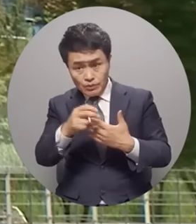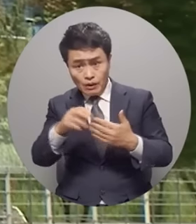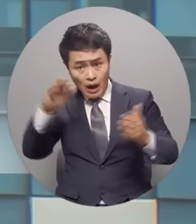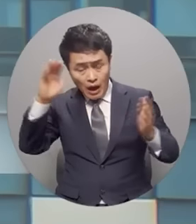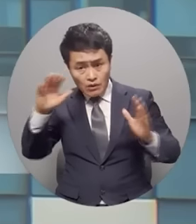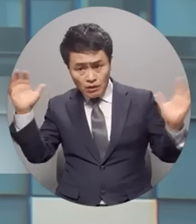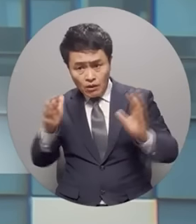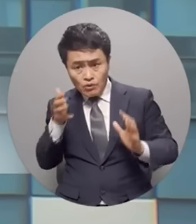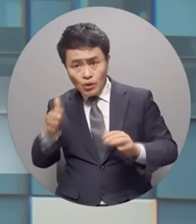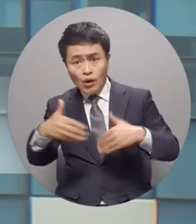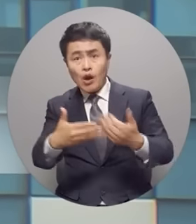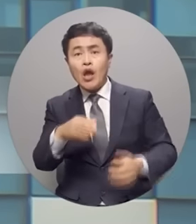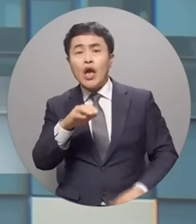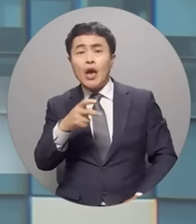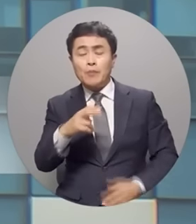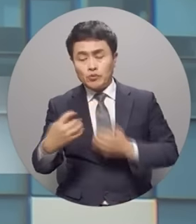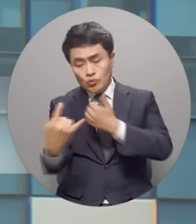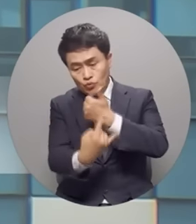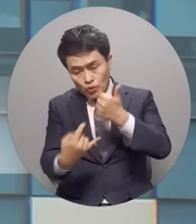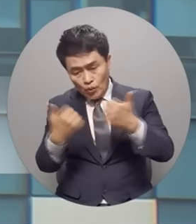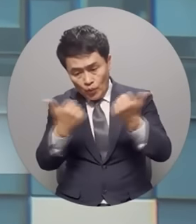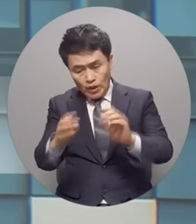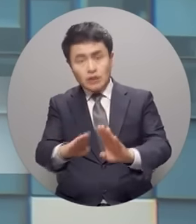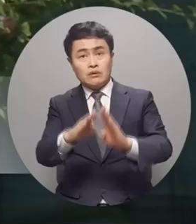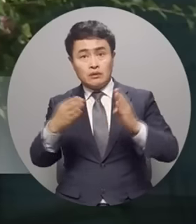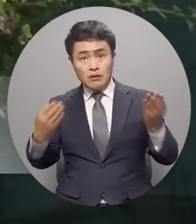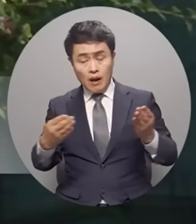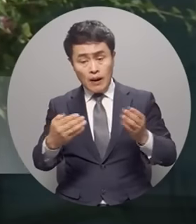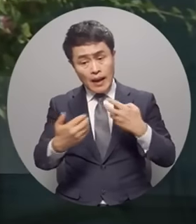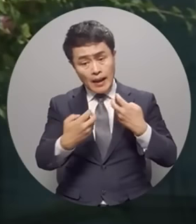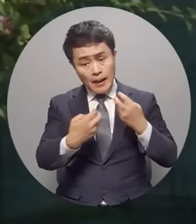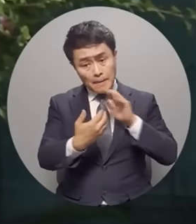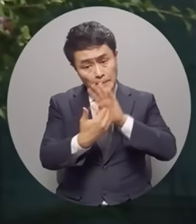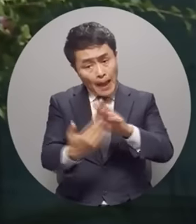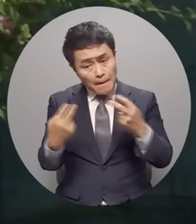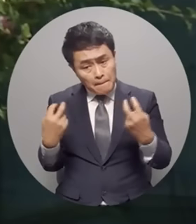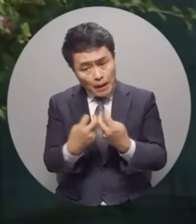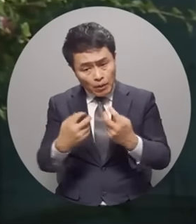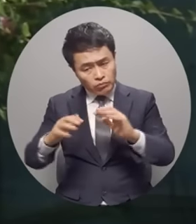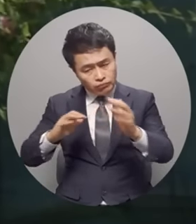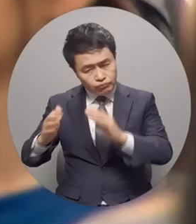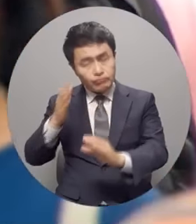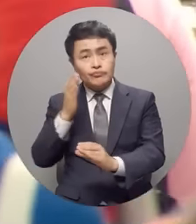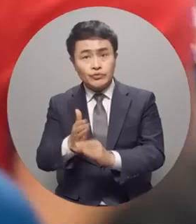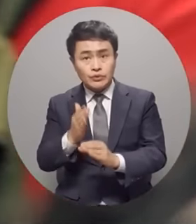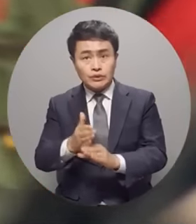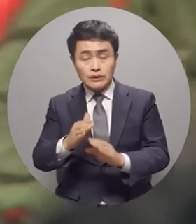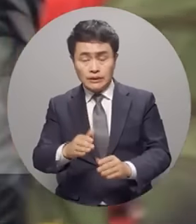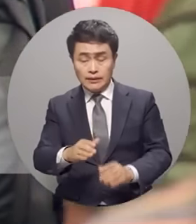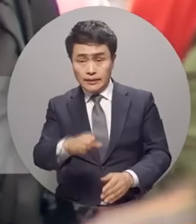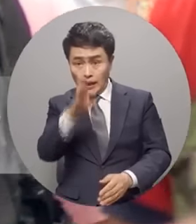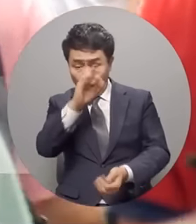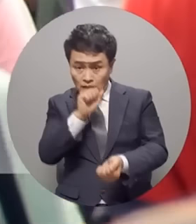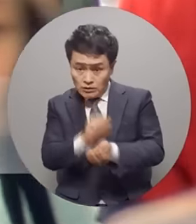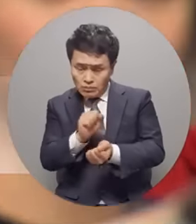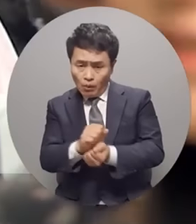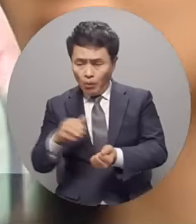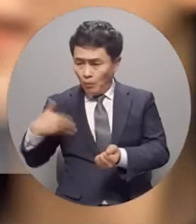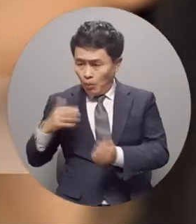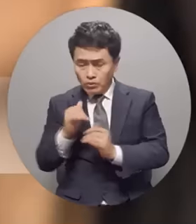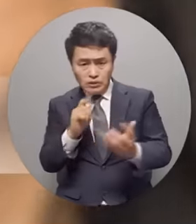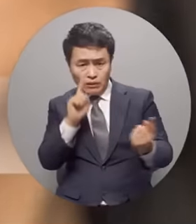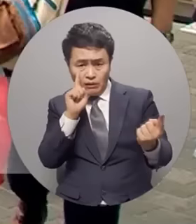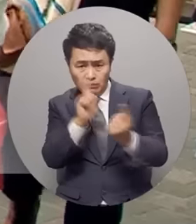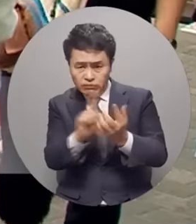참여한 엠폭스 위험평가 회의를 여는 등 대응 방안을 논의하고 있습니다. 질병청은 모르는 사람과의 밀접